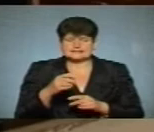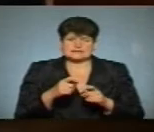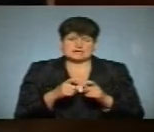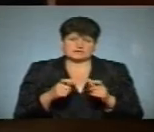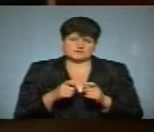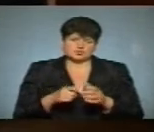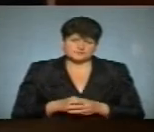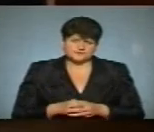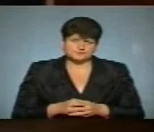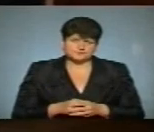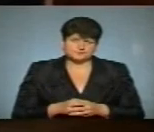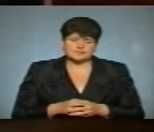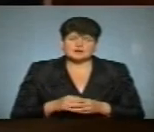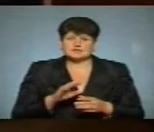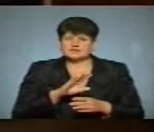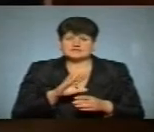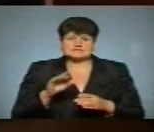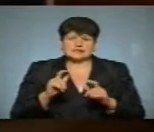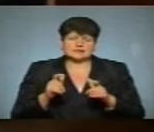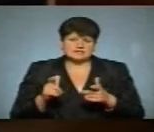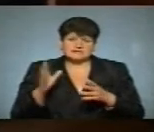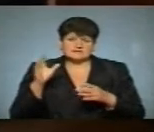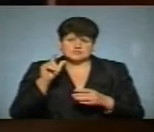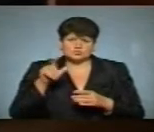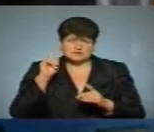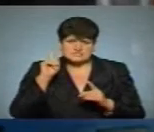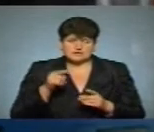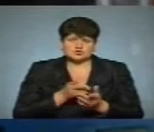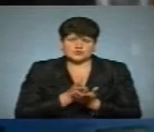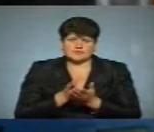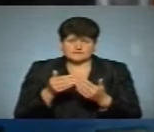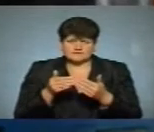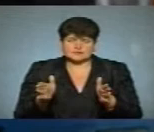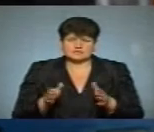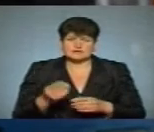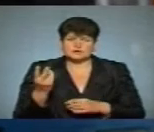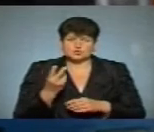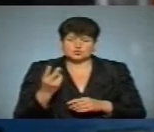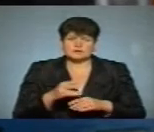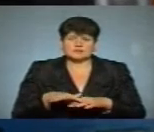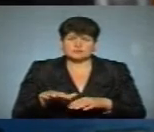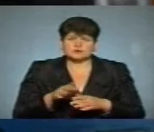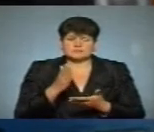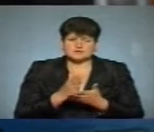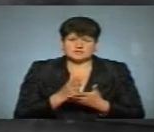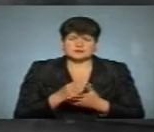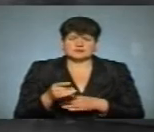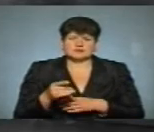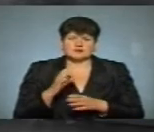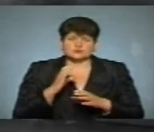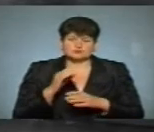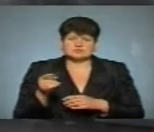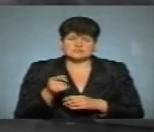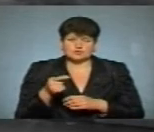квиточків. Разом з карантином не всі люди знають, що напрямки відкриті. На другій платформі стоїть автобус «Тернопіль-Богатківці».